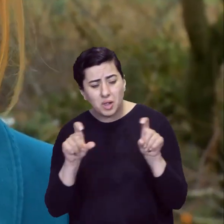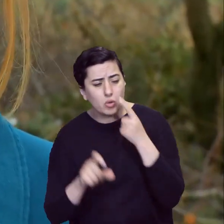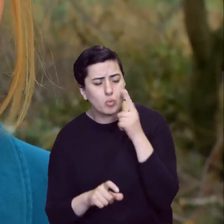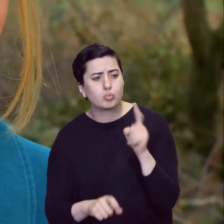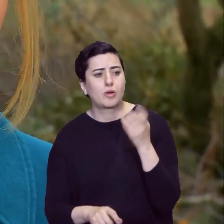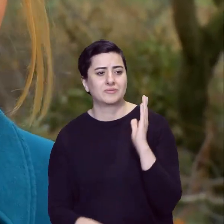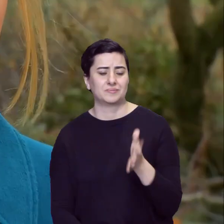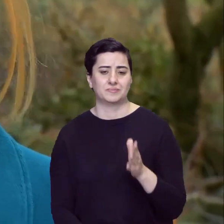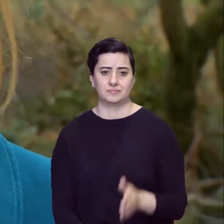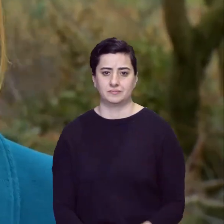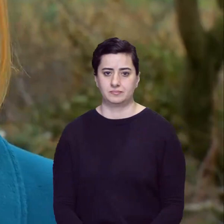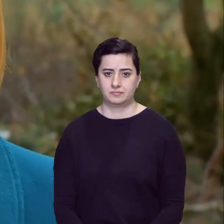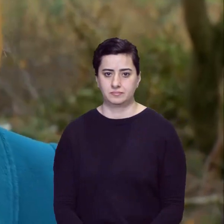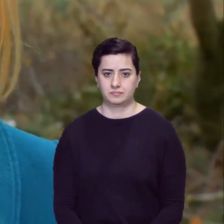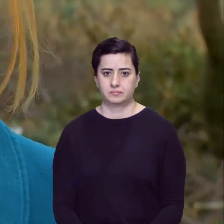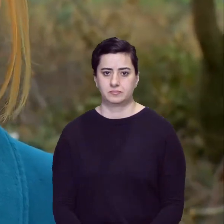ya.